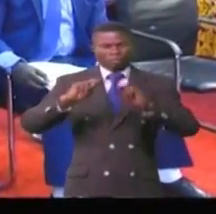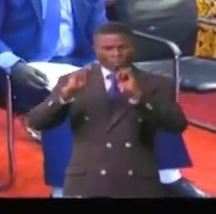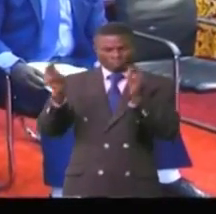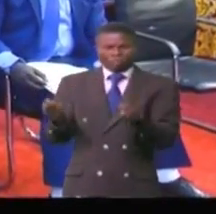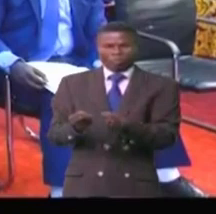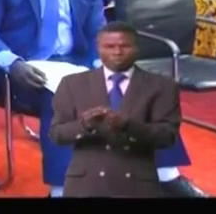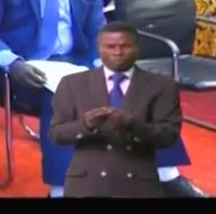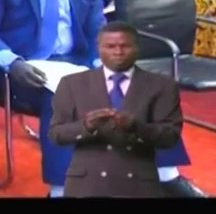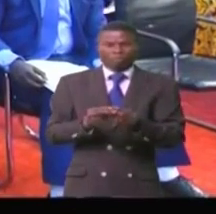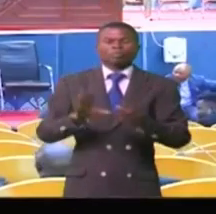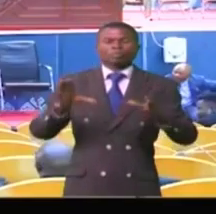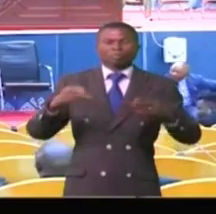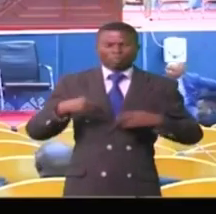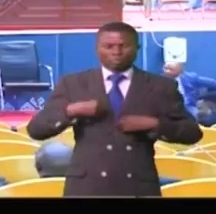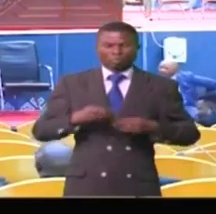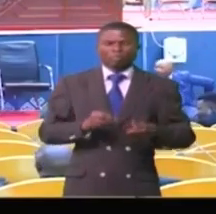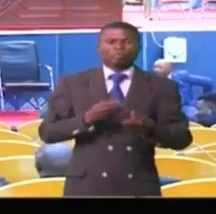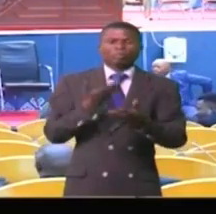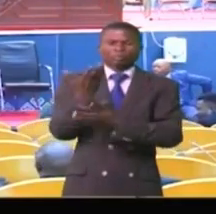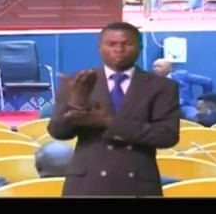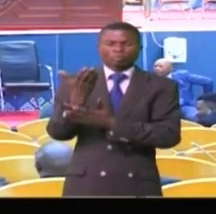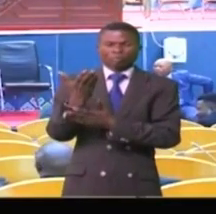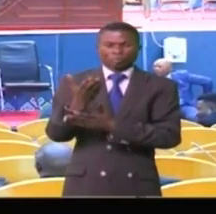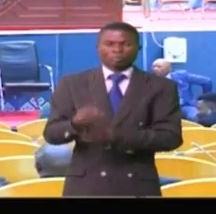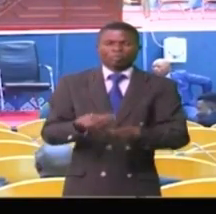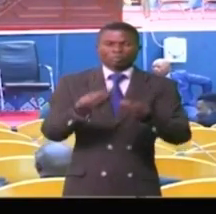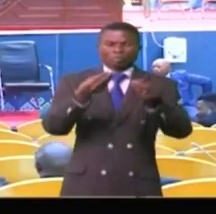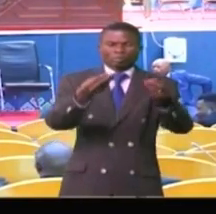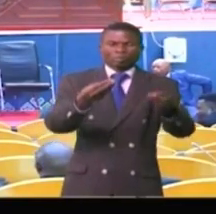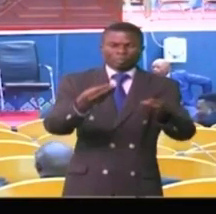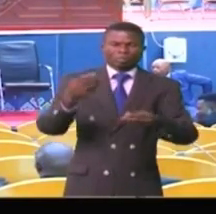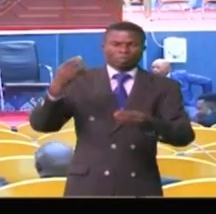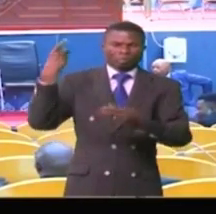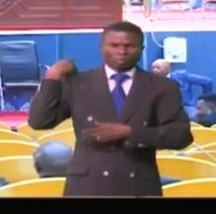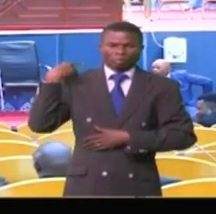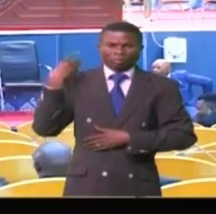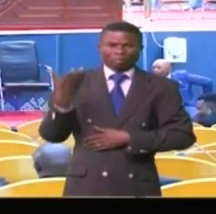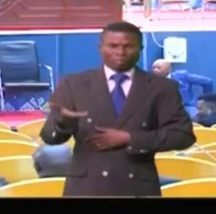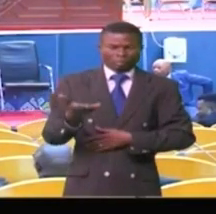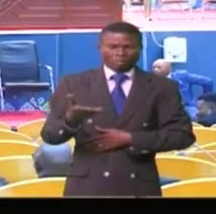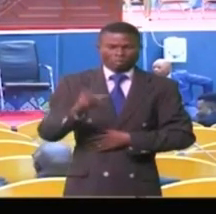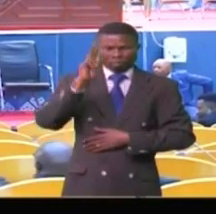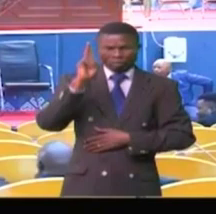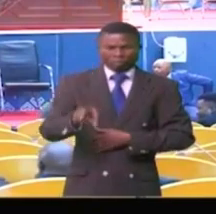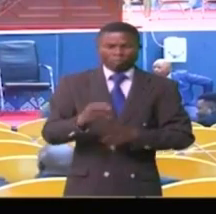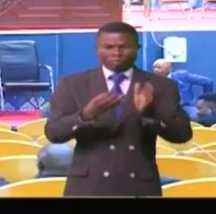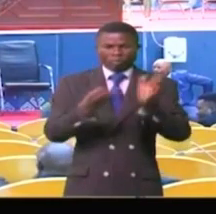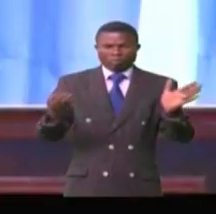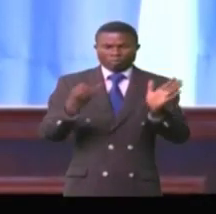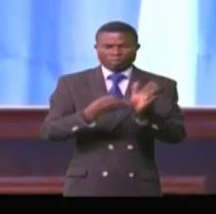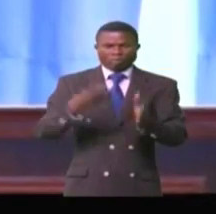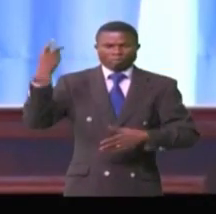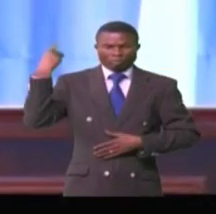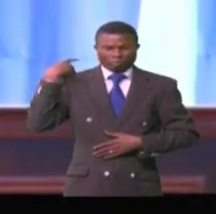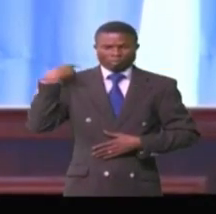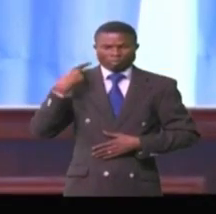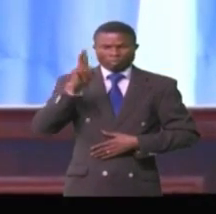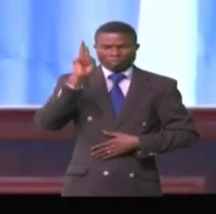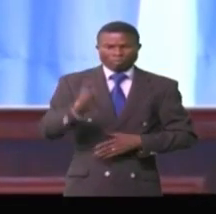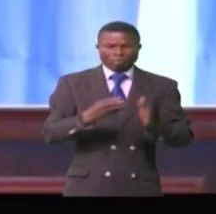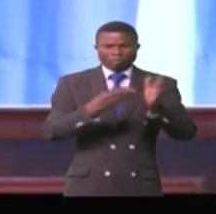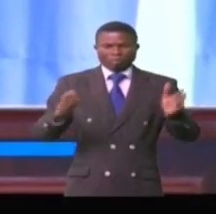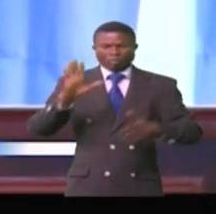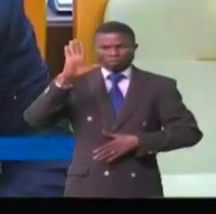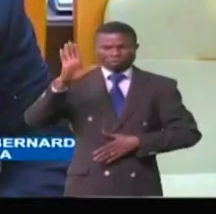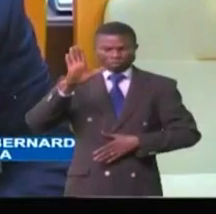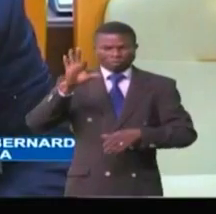avait pris acte des recommandations déposées par leurs collègues. Sur 287 députés,